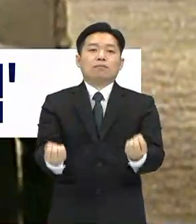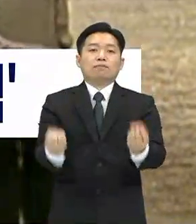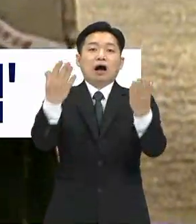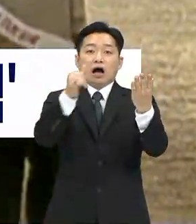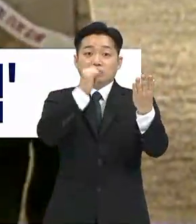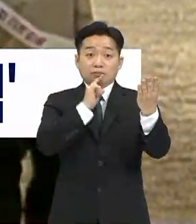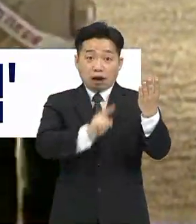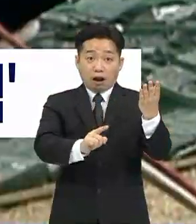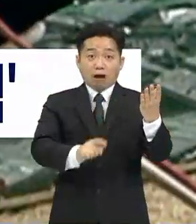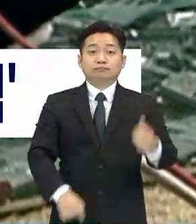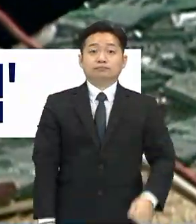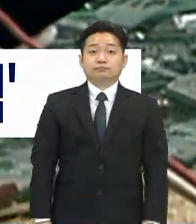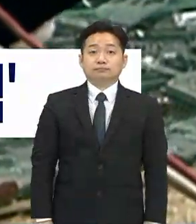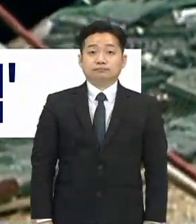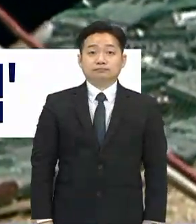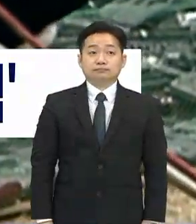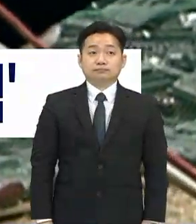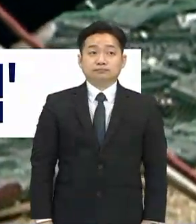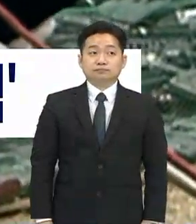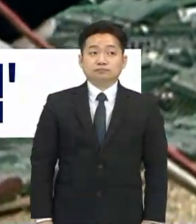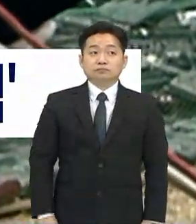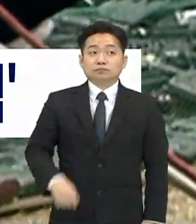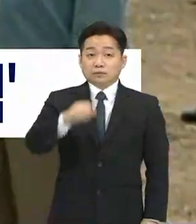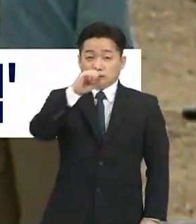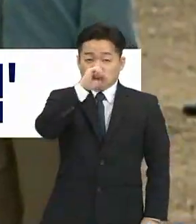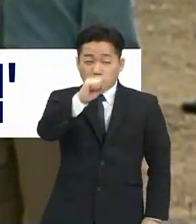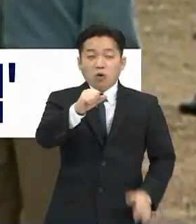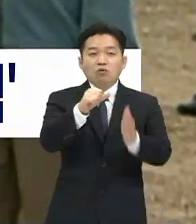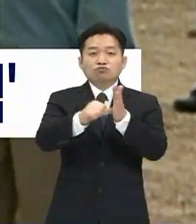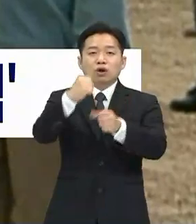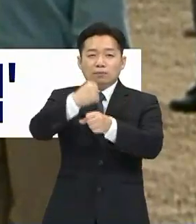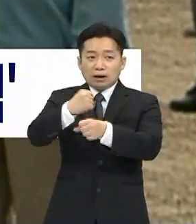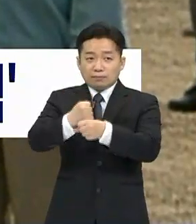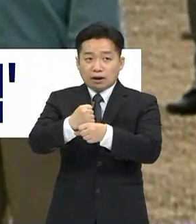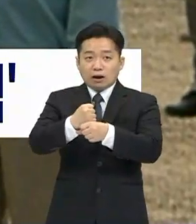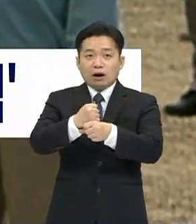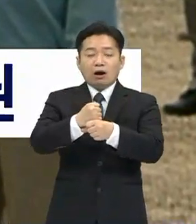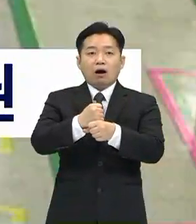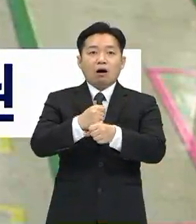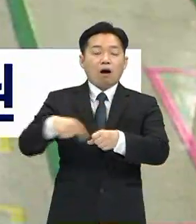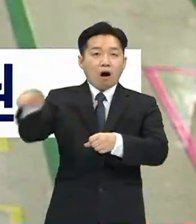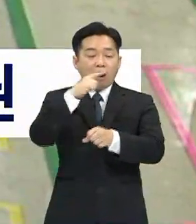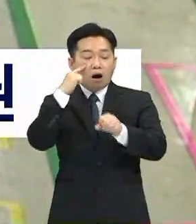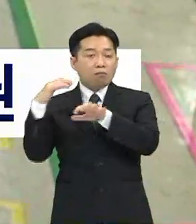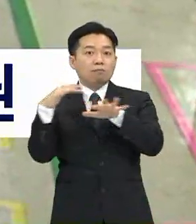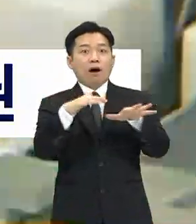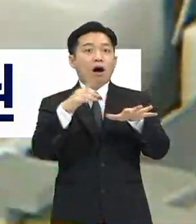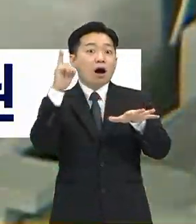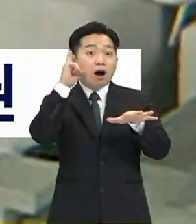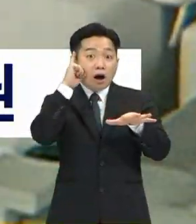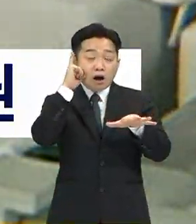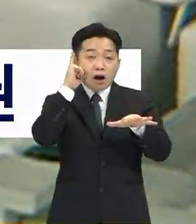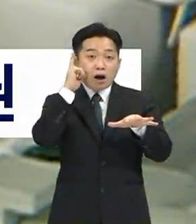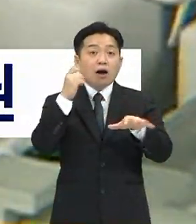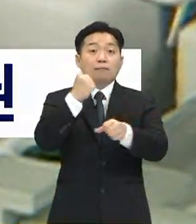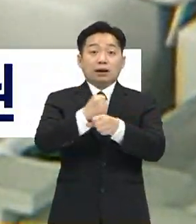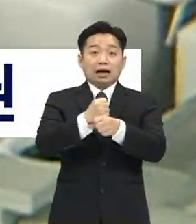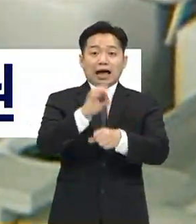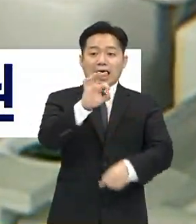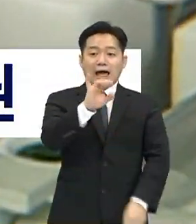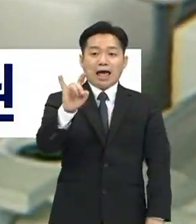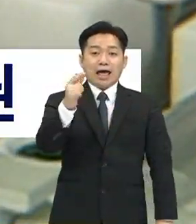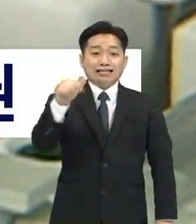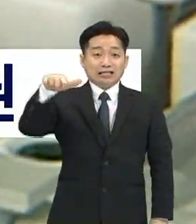벌이기도 했습니다. 품질 경영을 강조하는 상징적인 사건으로 이후 휴대전화 브랜드 애니콜은